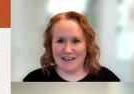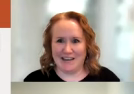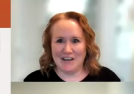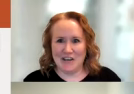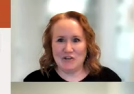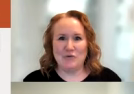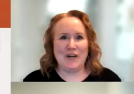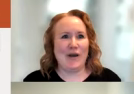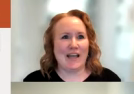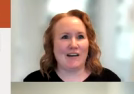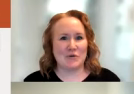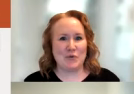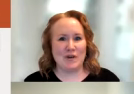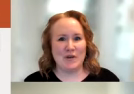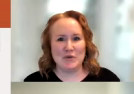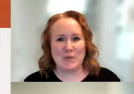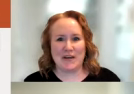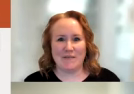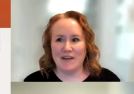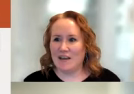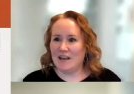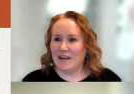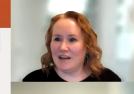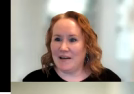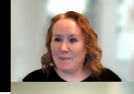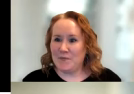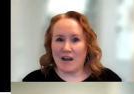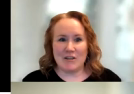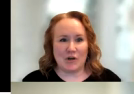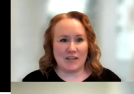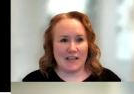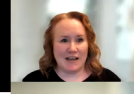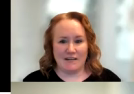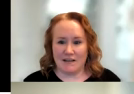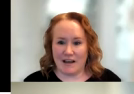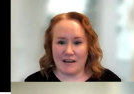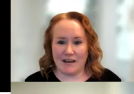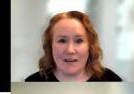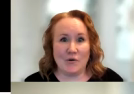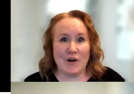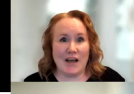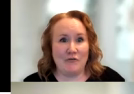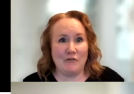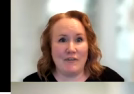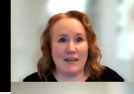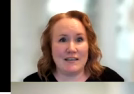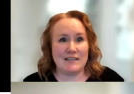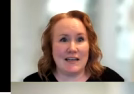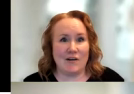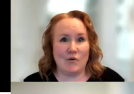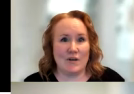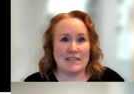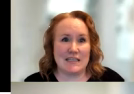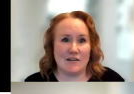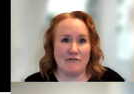enn Toril og jeg klarte sånn på sparket. Da er vi tilbake dere, og her får vi